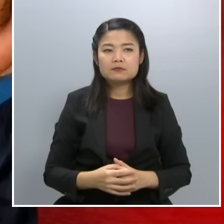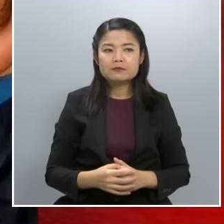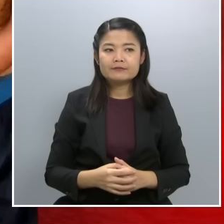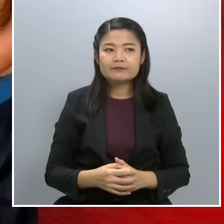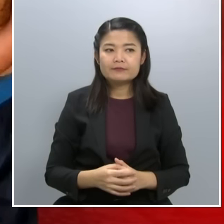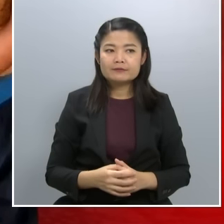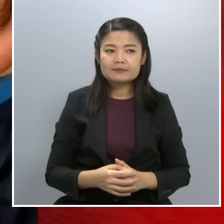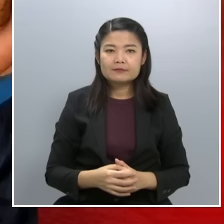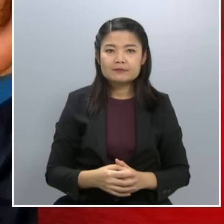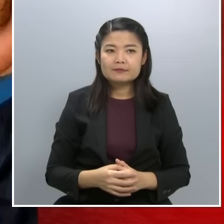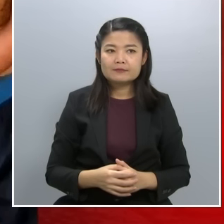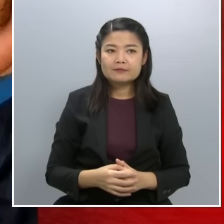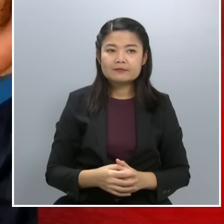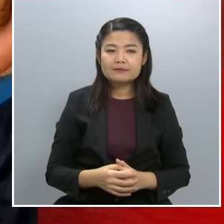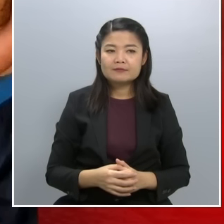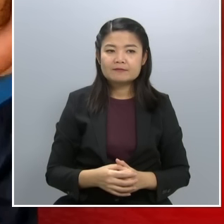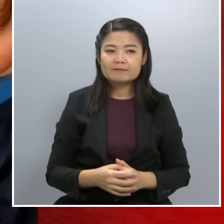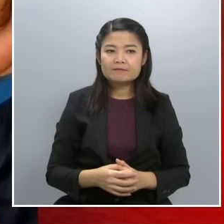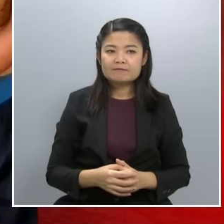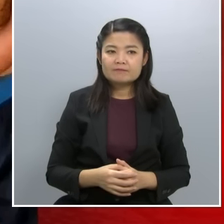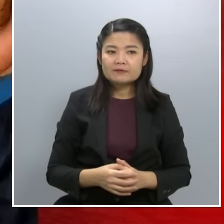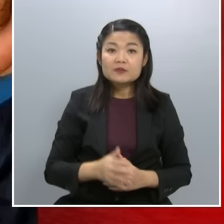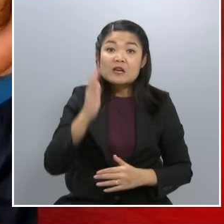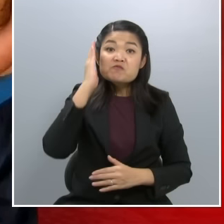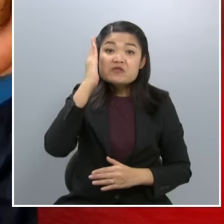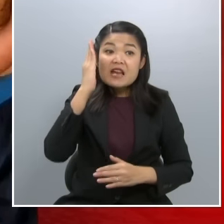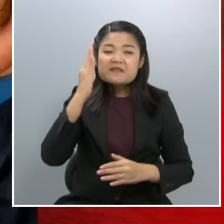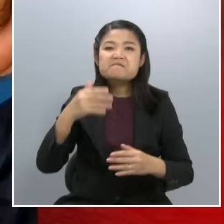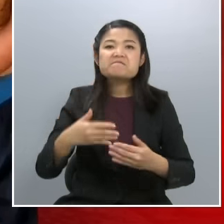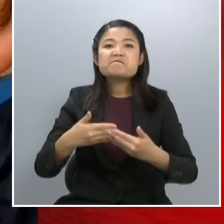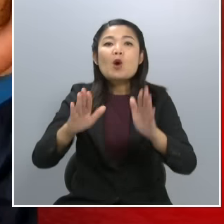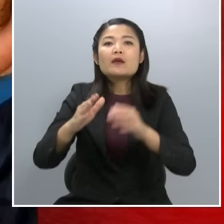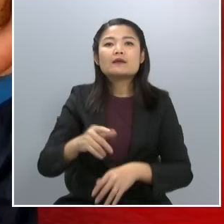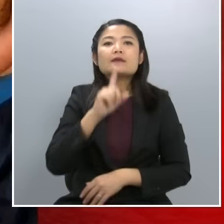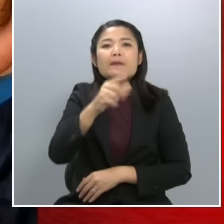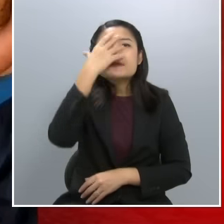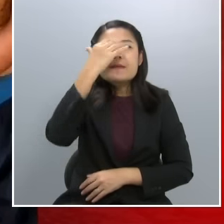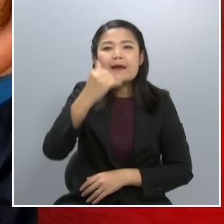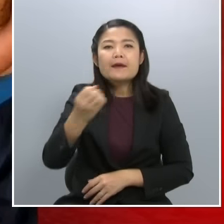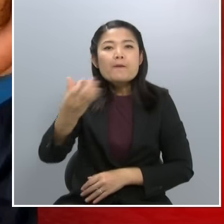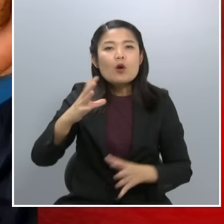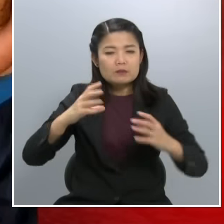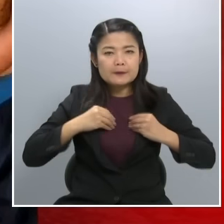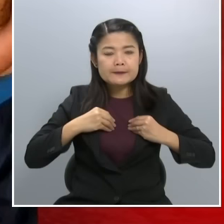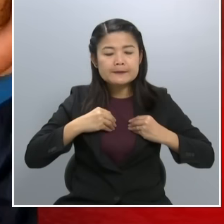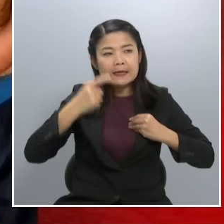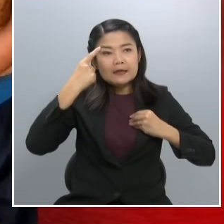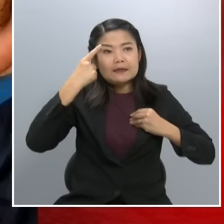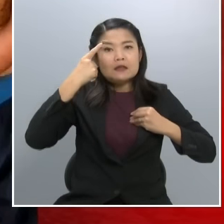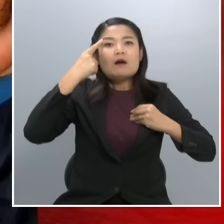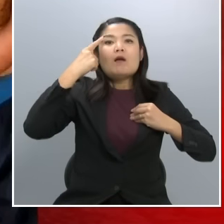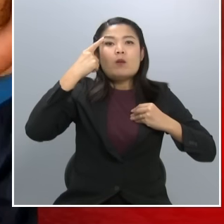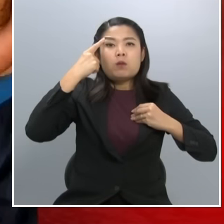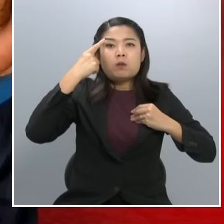ตอนนั้นเนี่ยก็เลยปล่อยตัวของเรวัฒไปถามว่าเพราะอะไรเพราะก็ยอมรับนะว่าพอสติมันกลับคืนมา